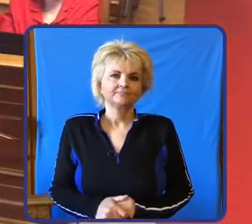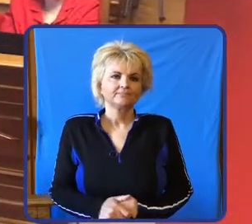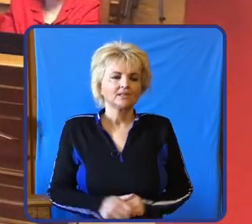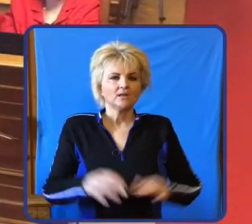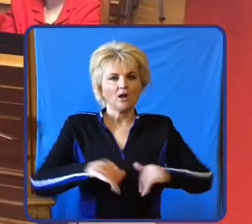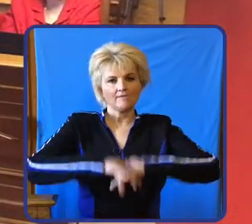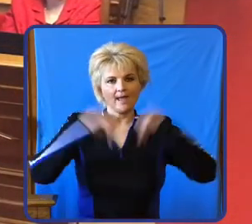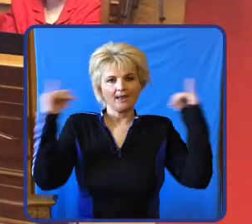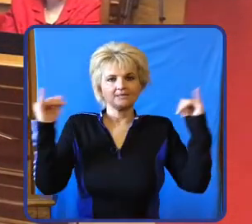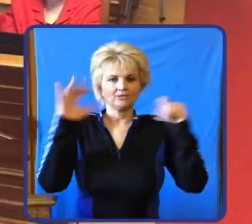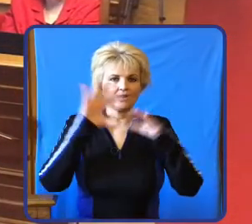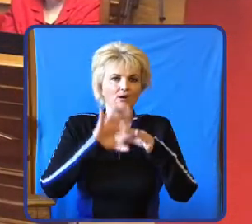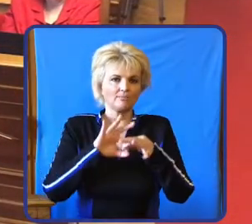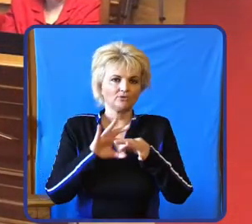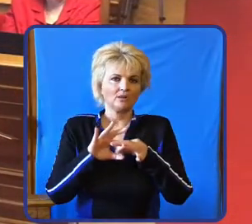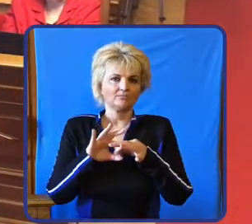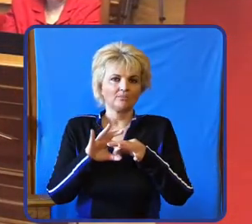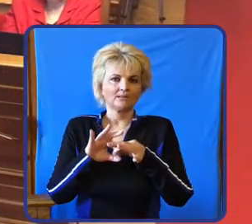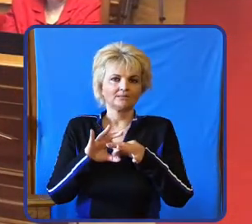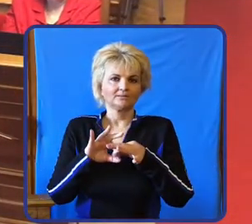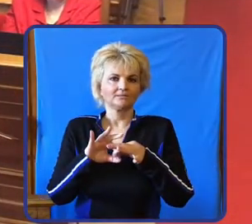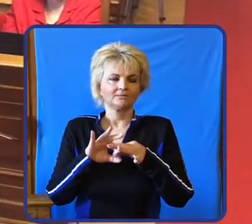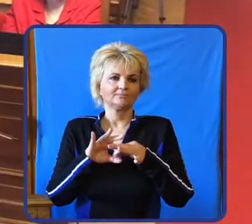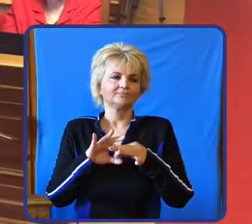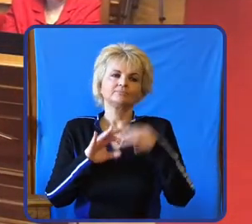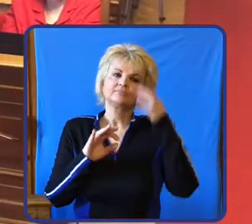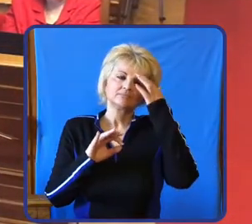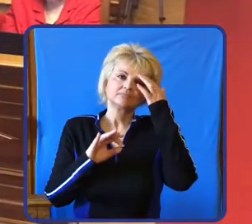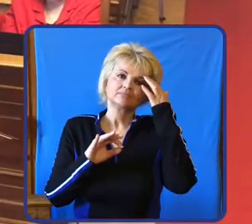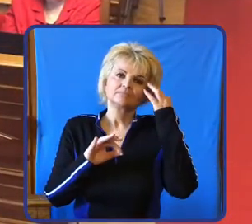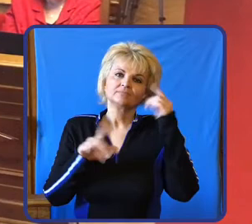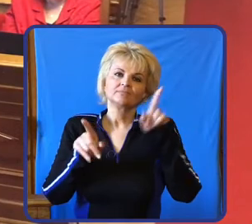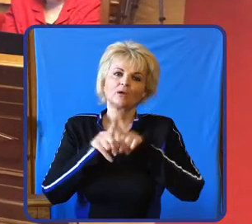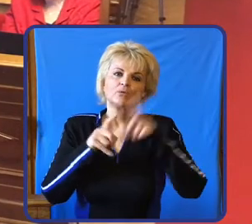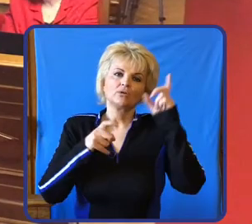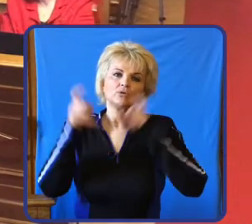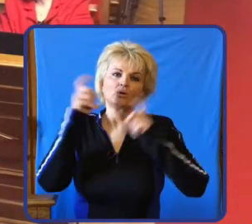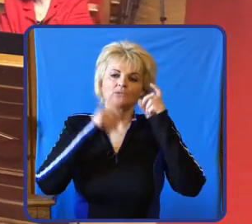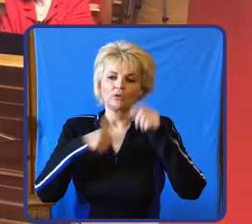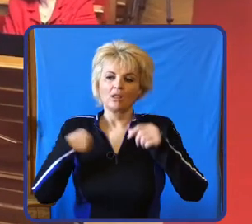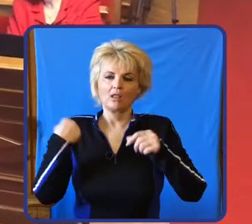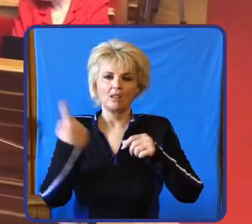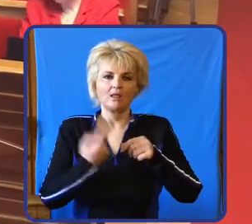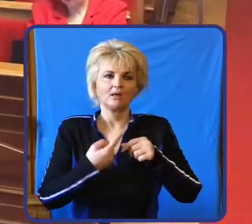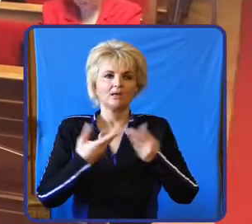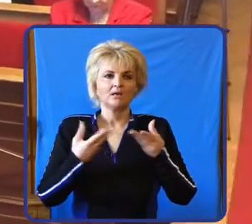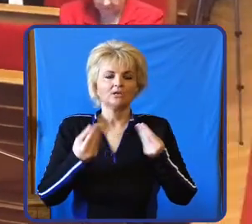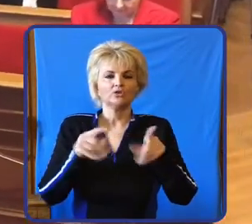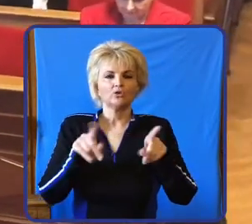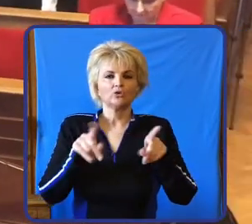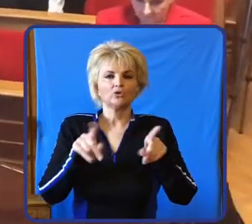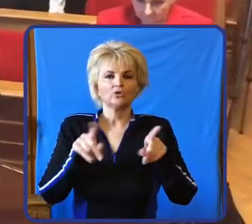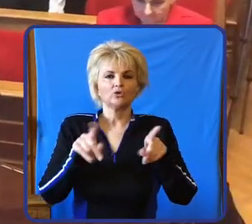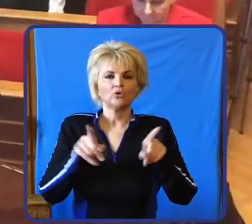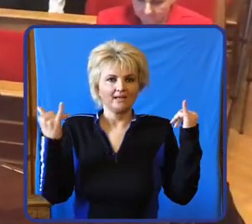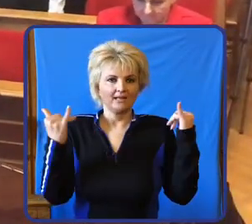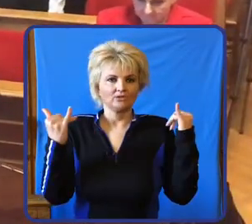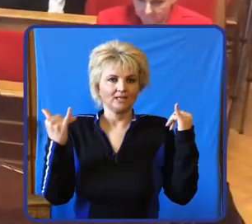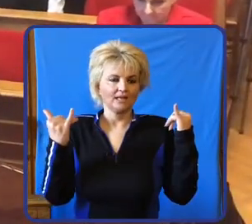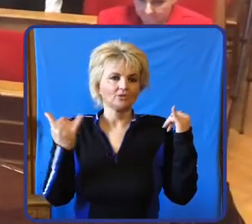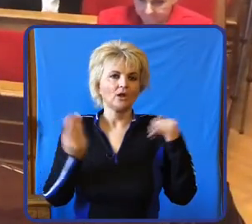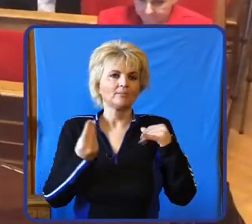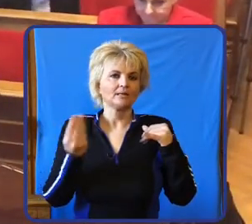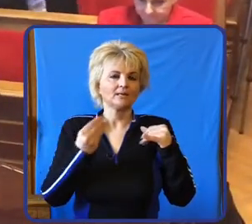fejlesztésekkel kapcsolatosan úgy gondolom, úgy gondoljuk, hogy jó néhány olyan fejlesztés, amit tartalmaz